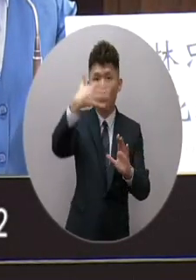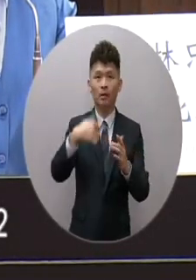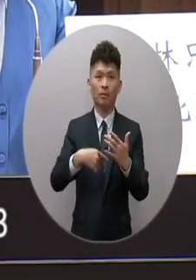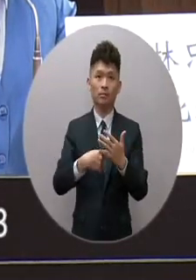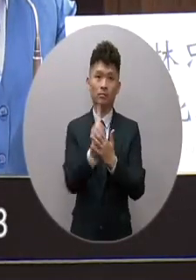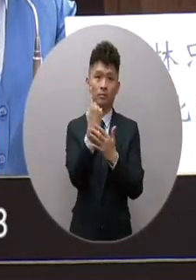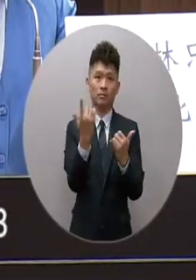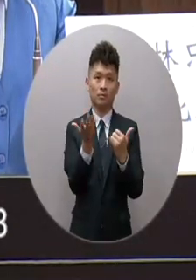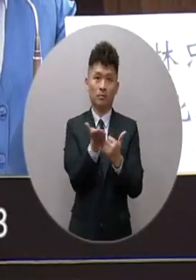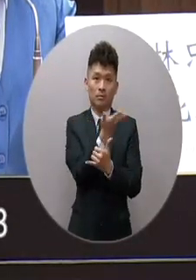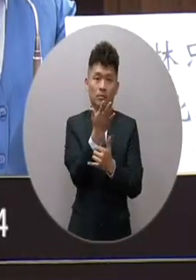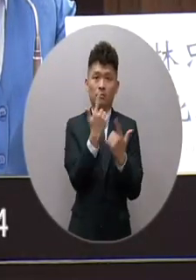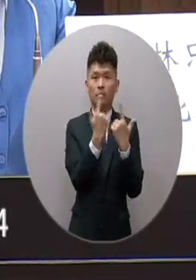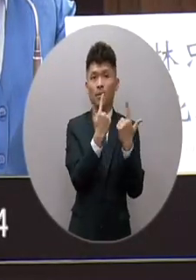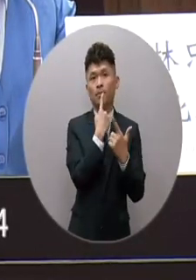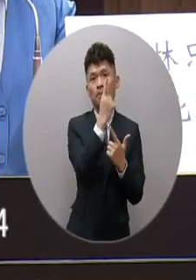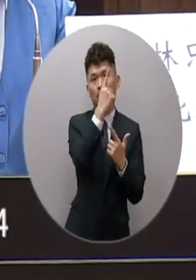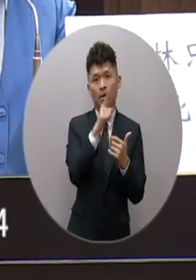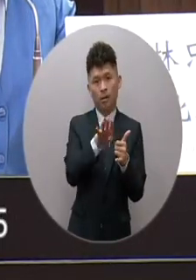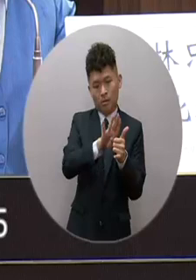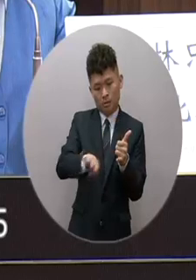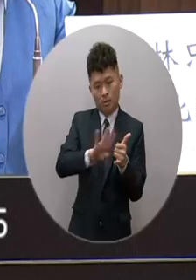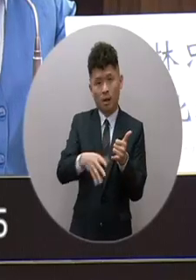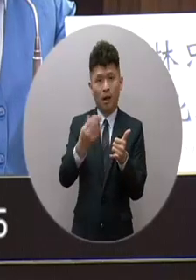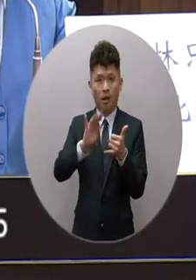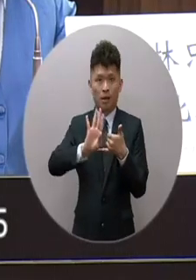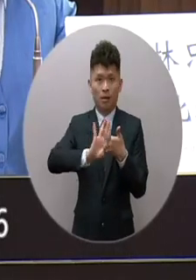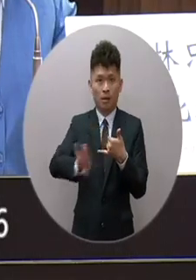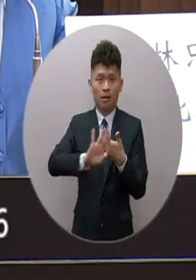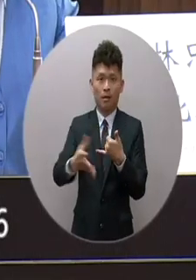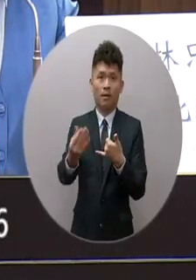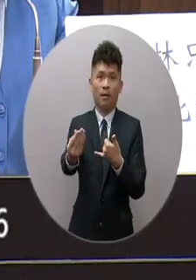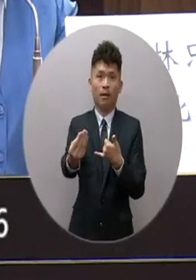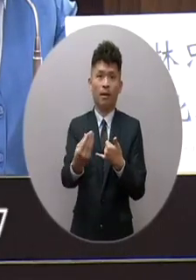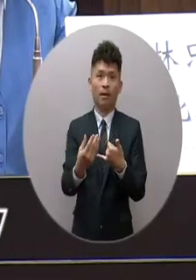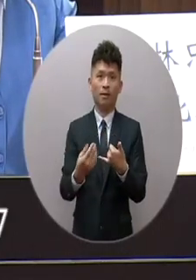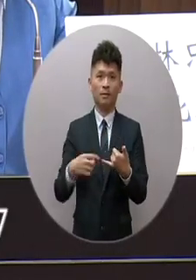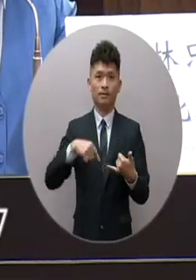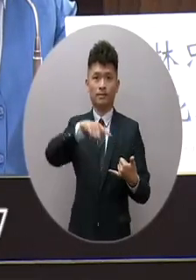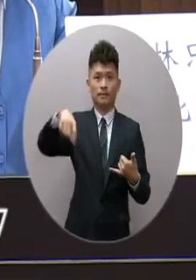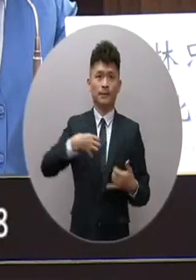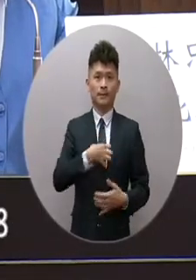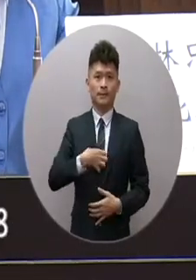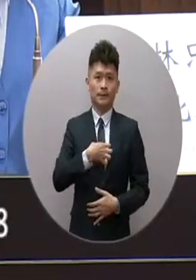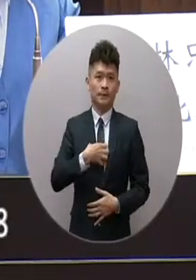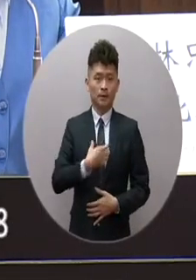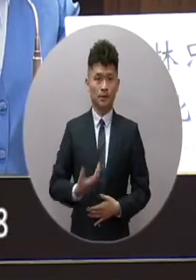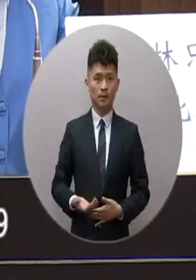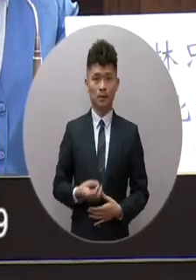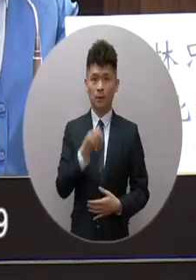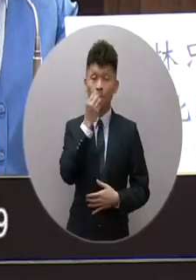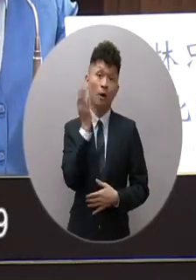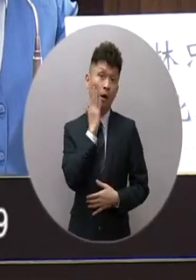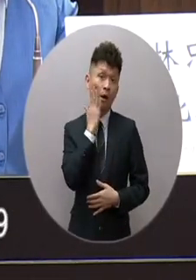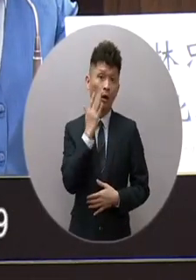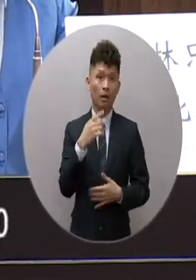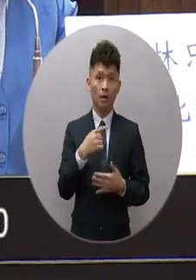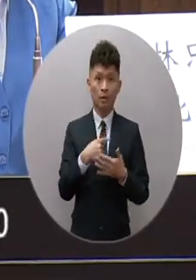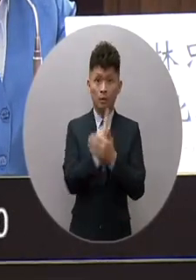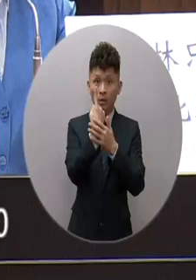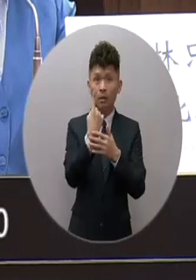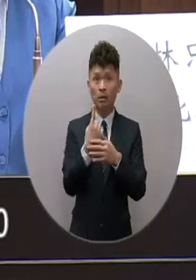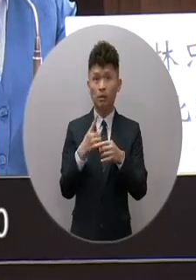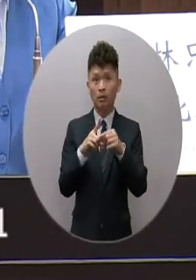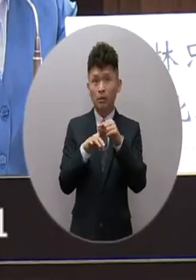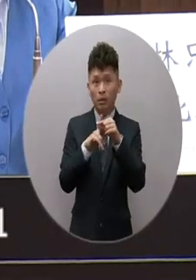美食，中南部都没有，东部也没有，所以大家愤愤不平啊！哎，美食又不是只有中部有，